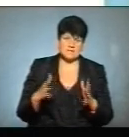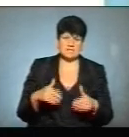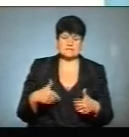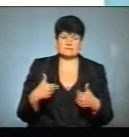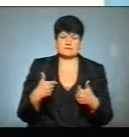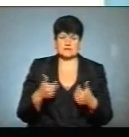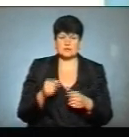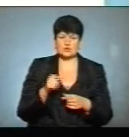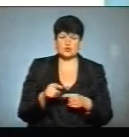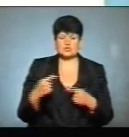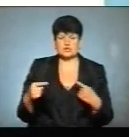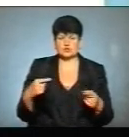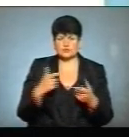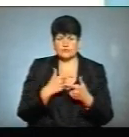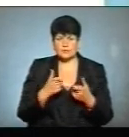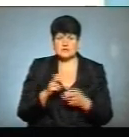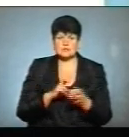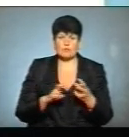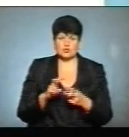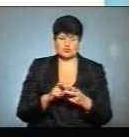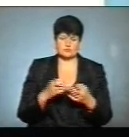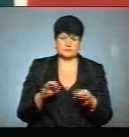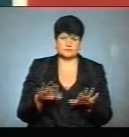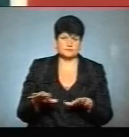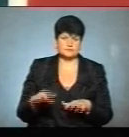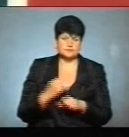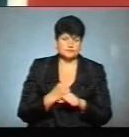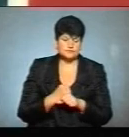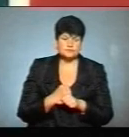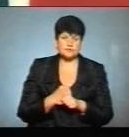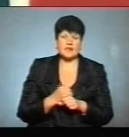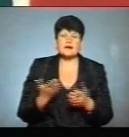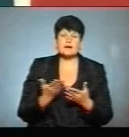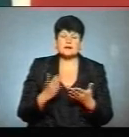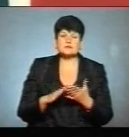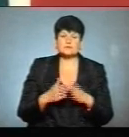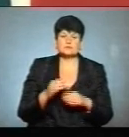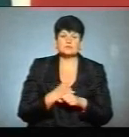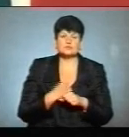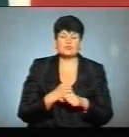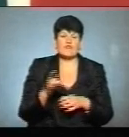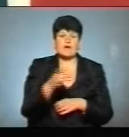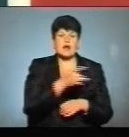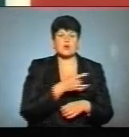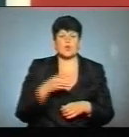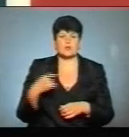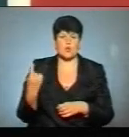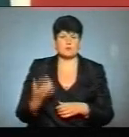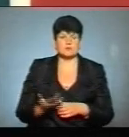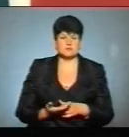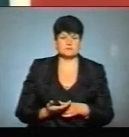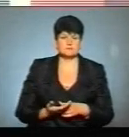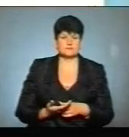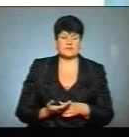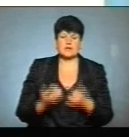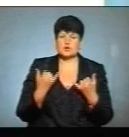з тою чи іншою інформацією за пошуком вакансій. А яка ситуація з вакансіями у районах області? Ну,